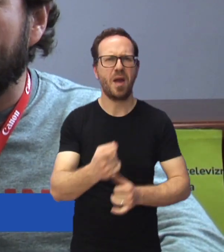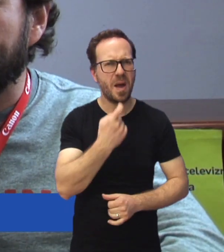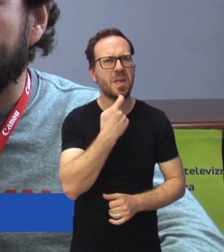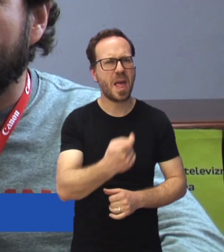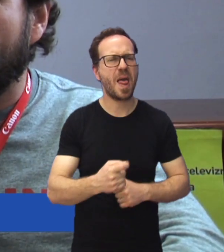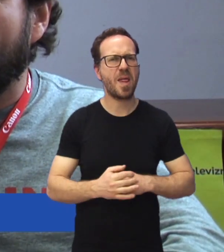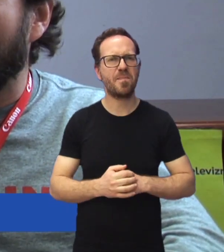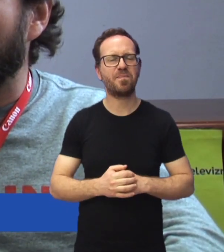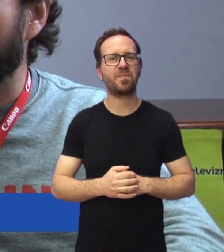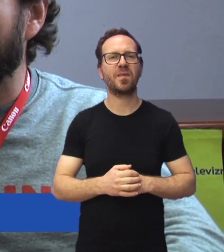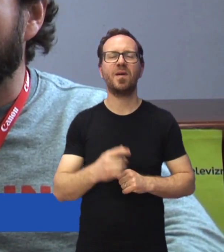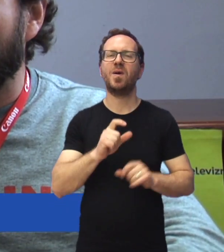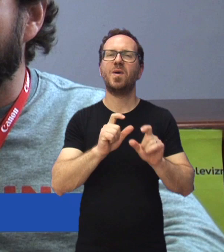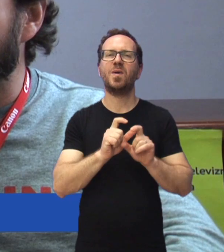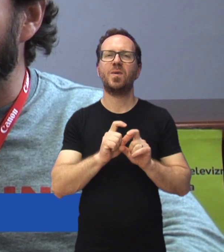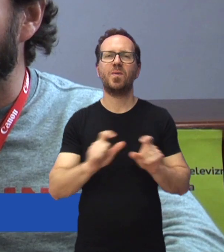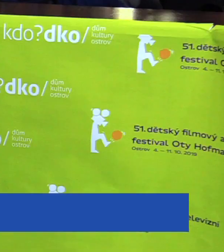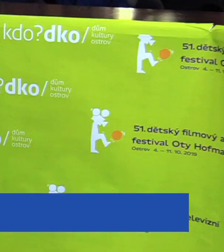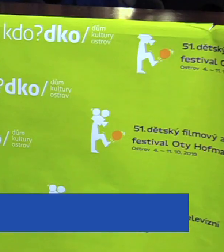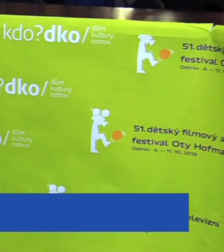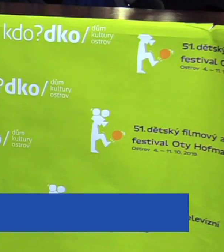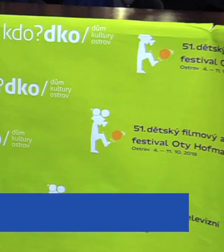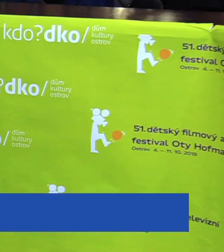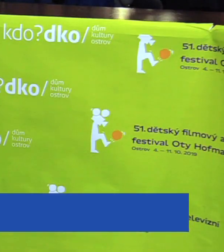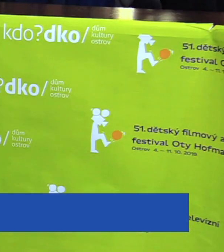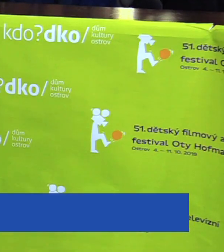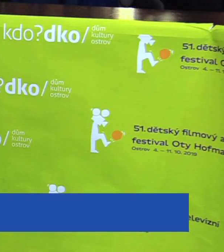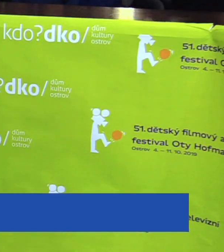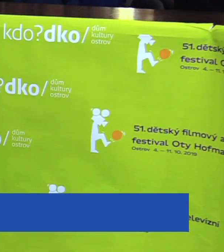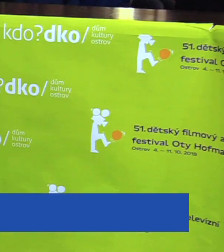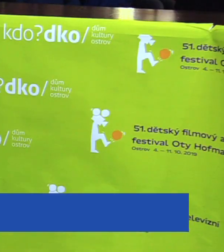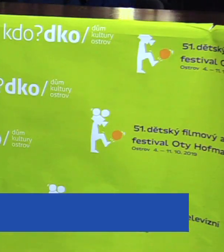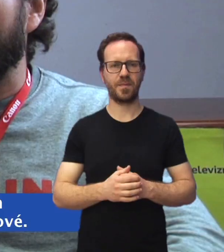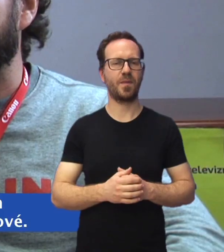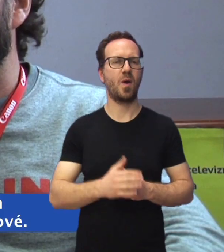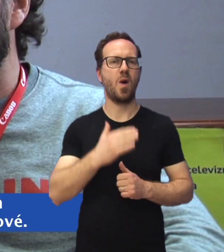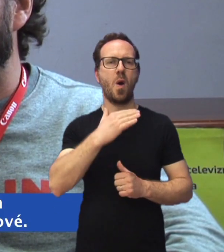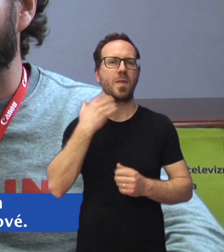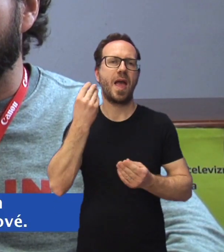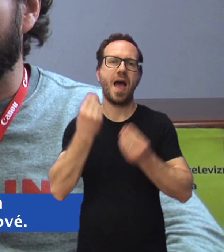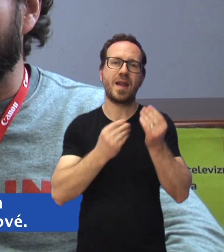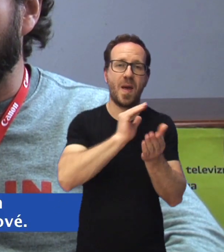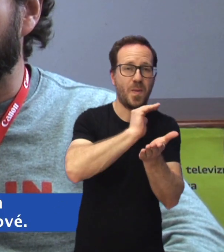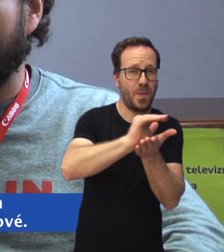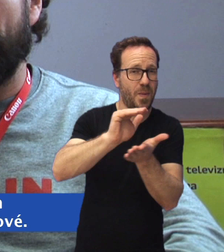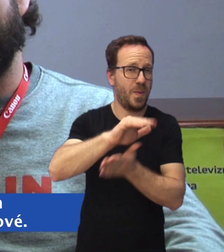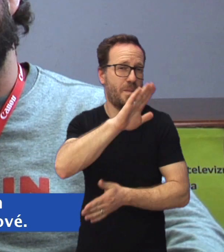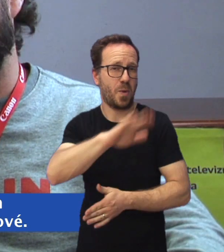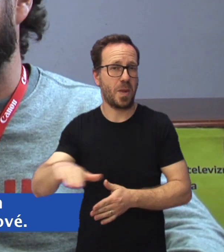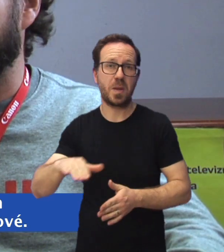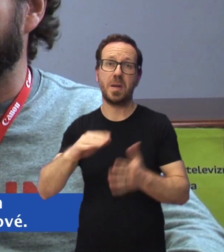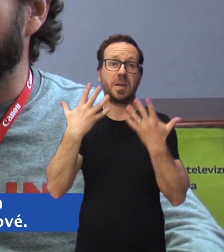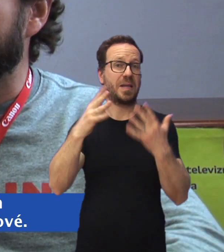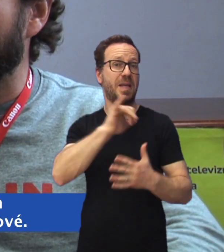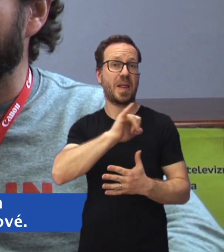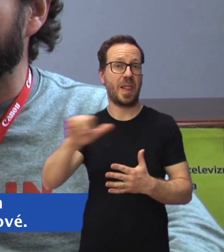Chtěl, protože v tom vidím... A v divadle nebo ve filmu? Já jsem hodně hrál pro děti, nebo